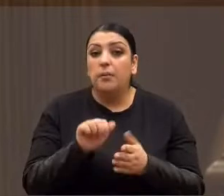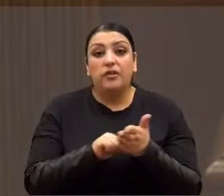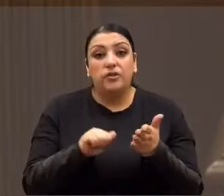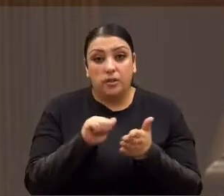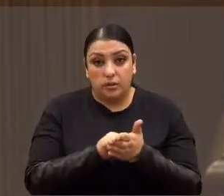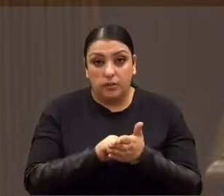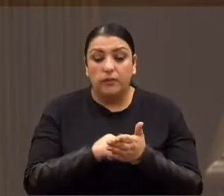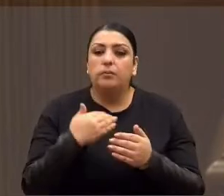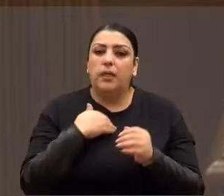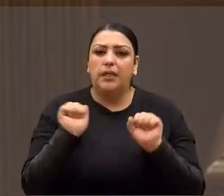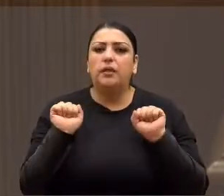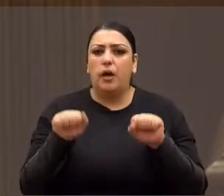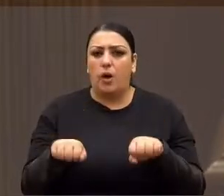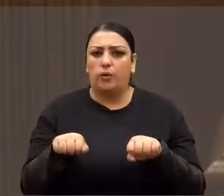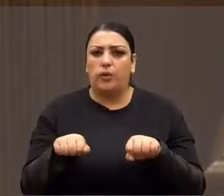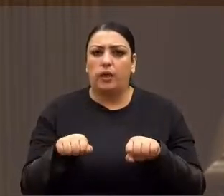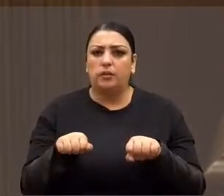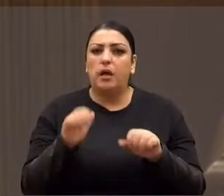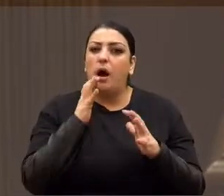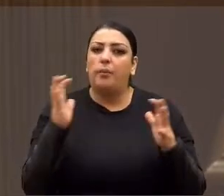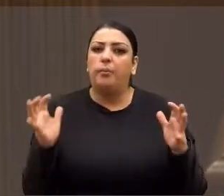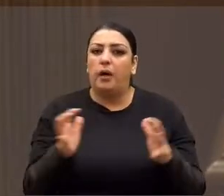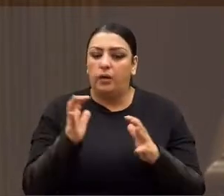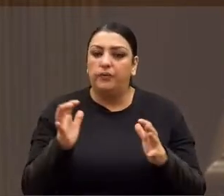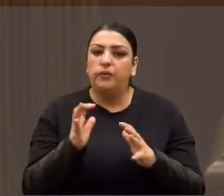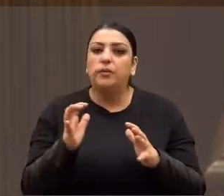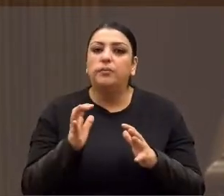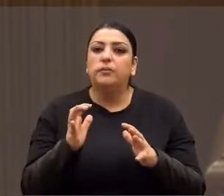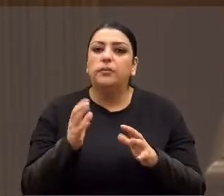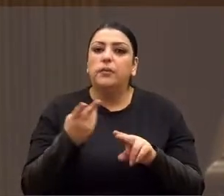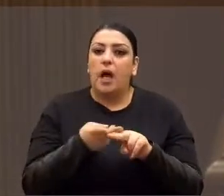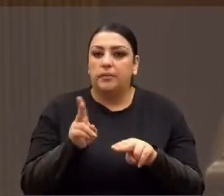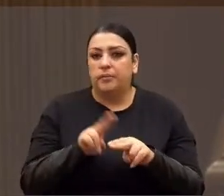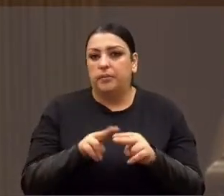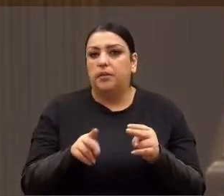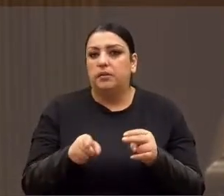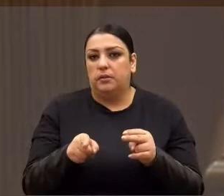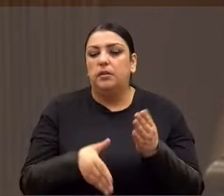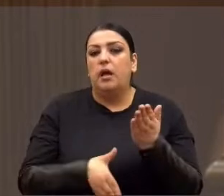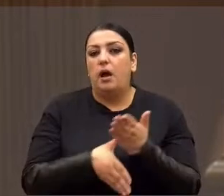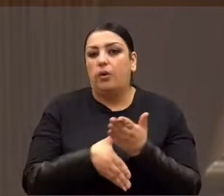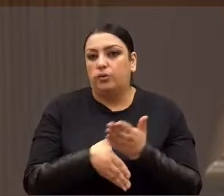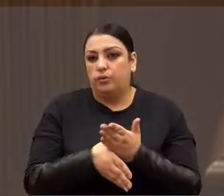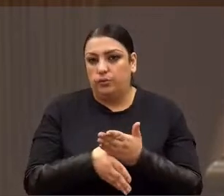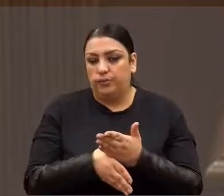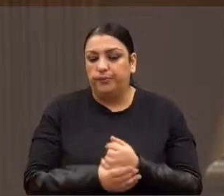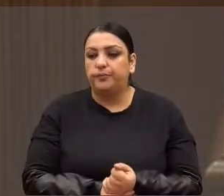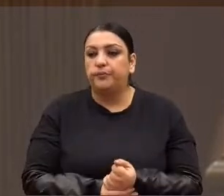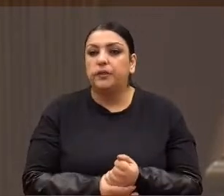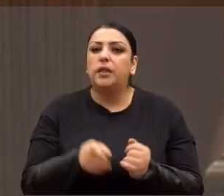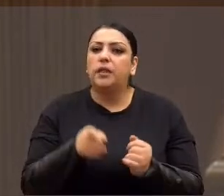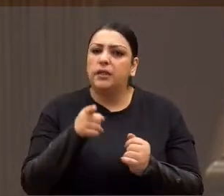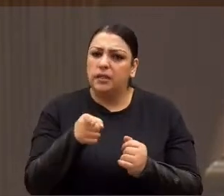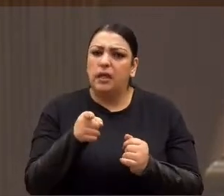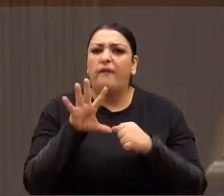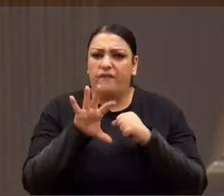մենք կարող ենք ապահովել այդպիսի աջակցություն։ Դա վերջում,